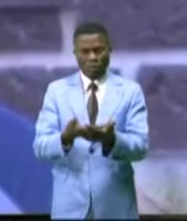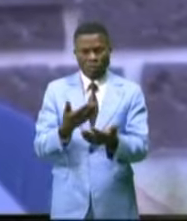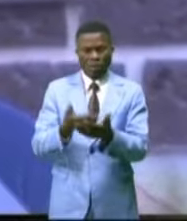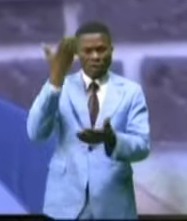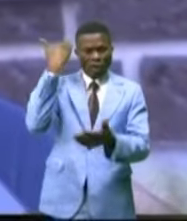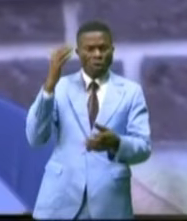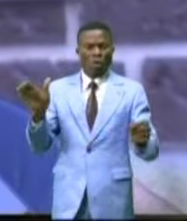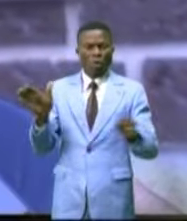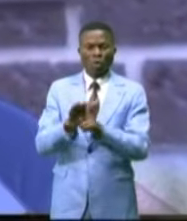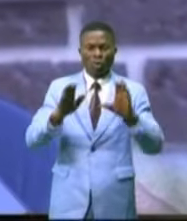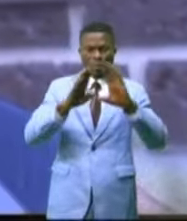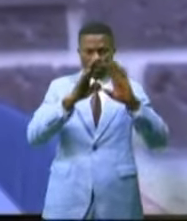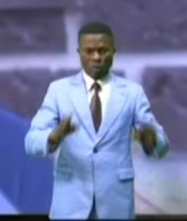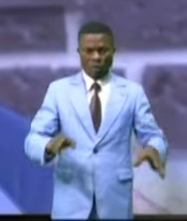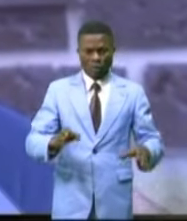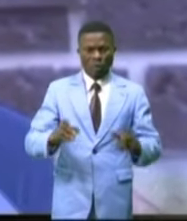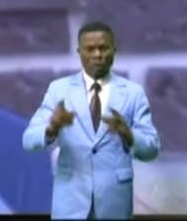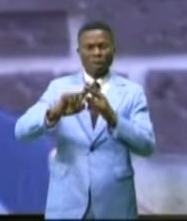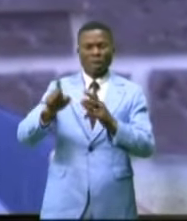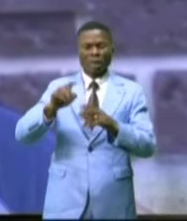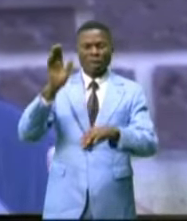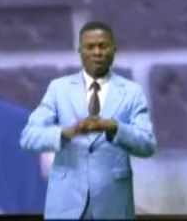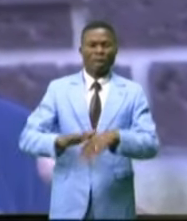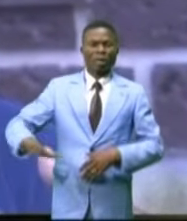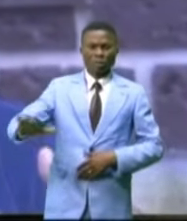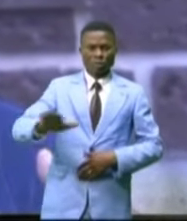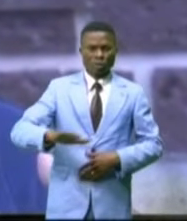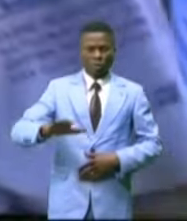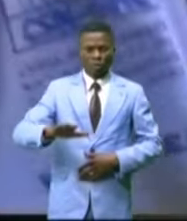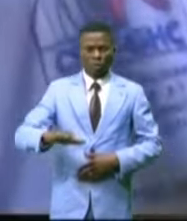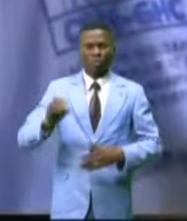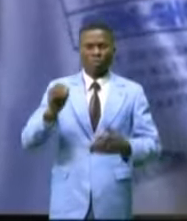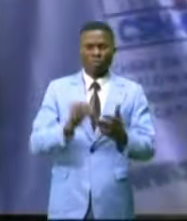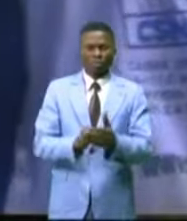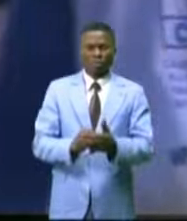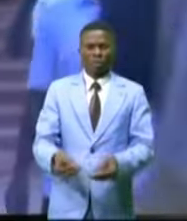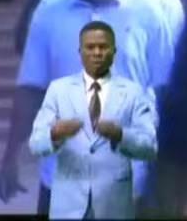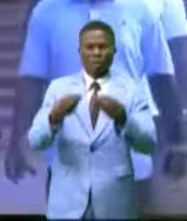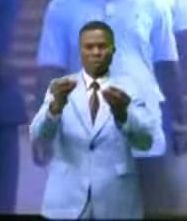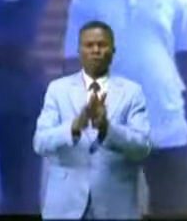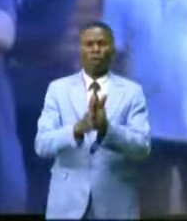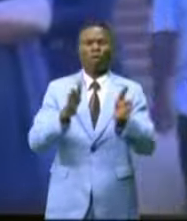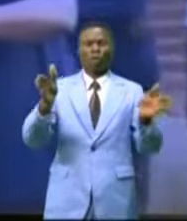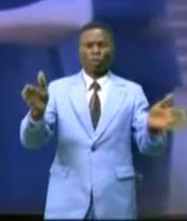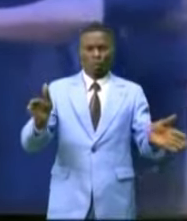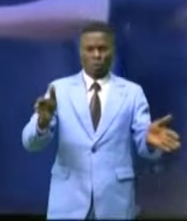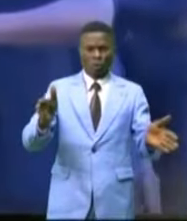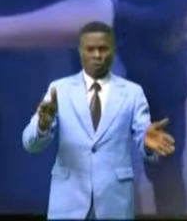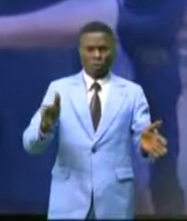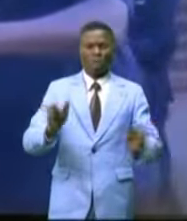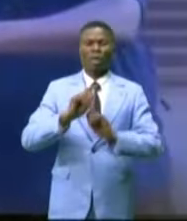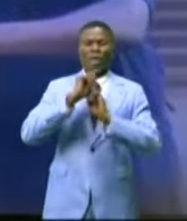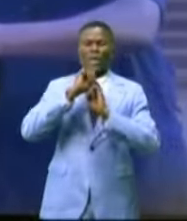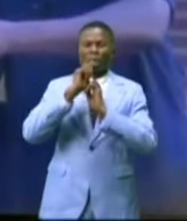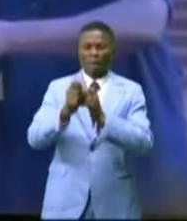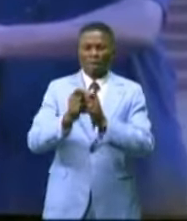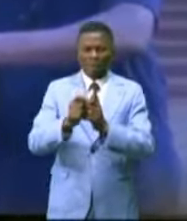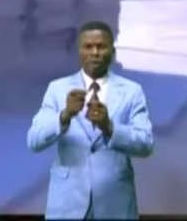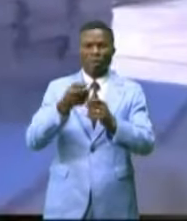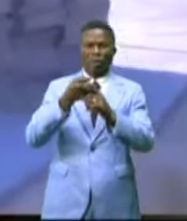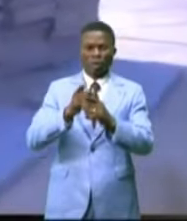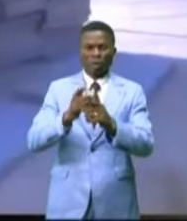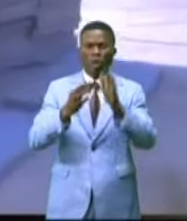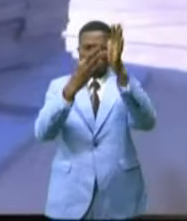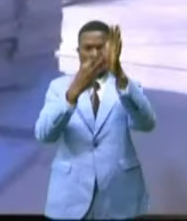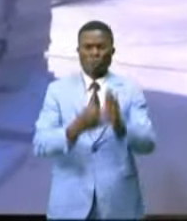inondations qui ont secoué le pays j'ai ensuite la remise officielle de la dite assistance humanitaire à